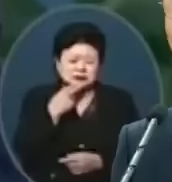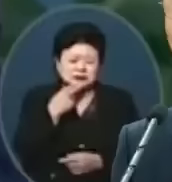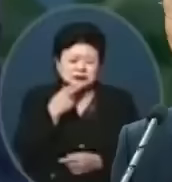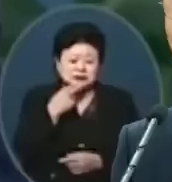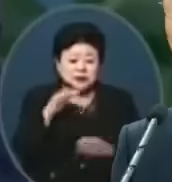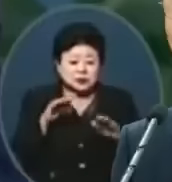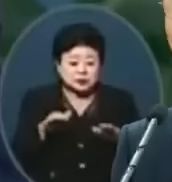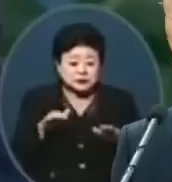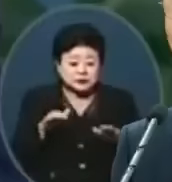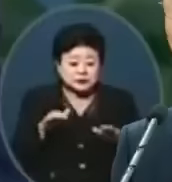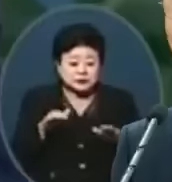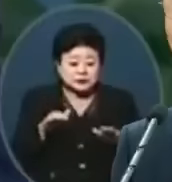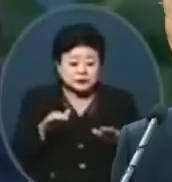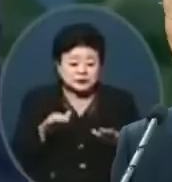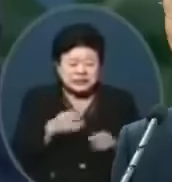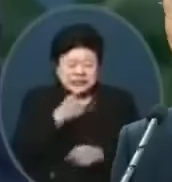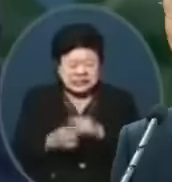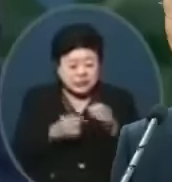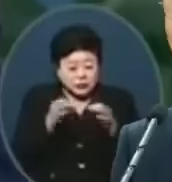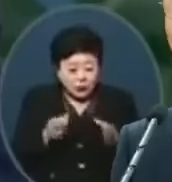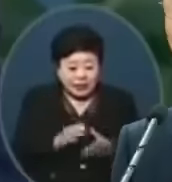요 한 해 동안에